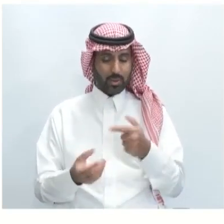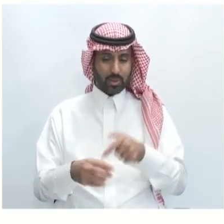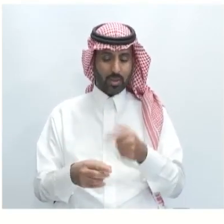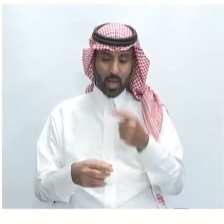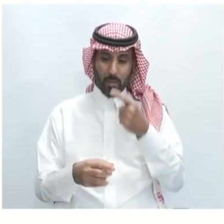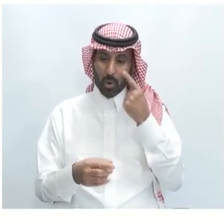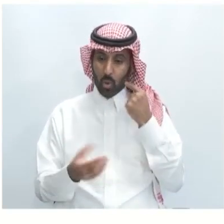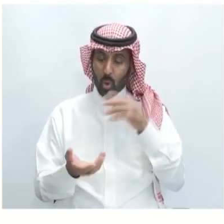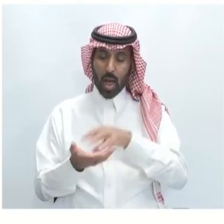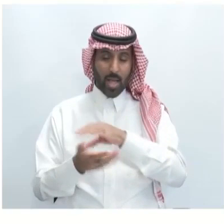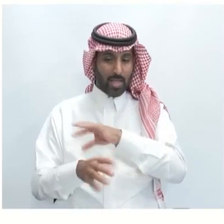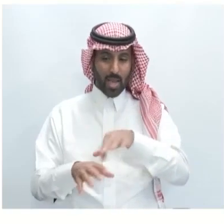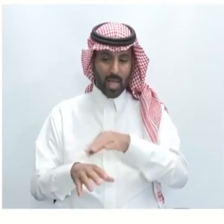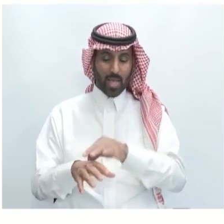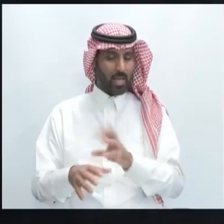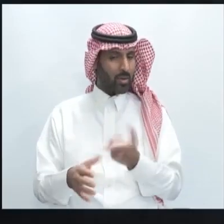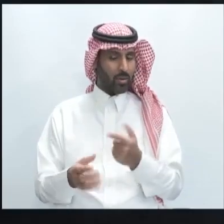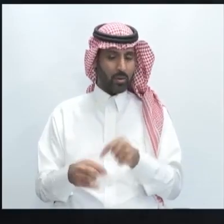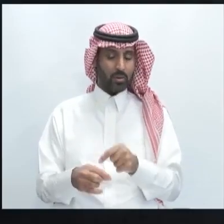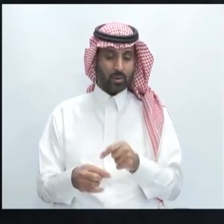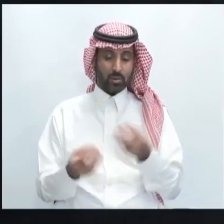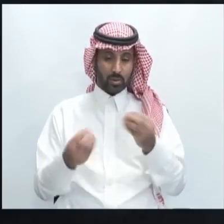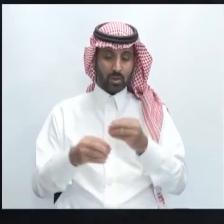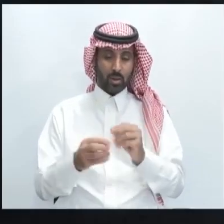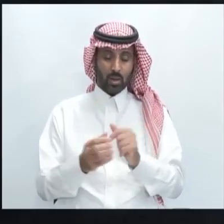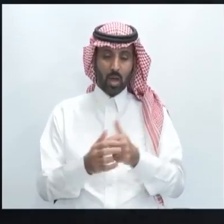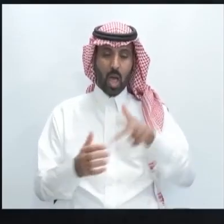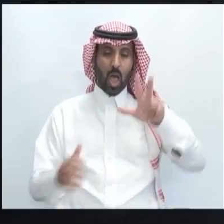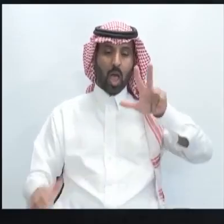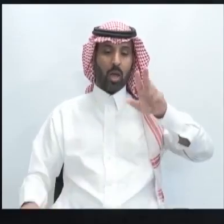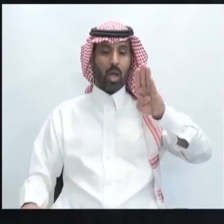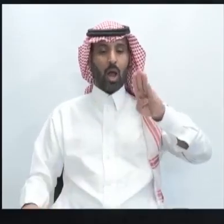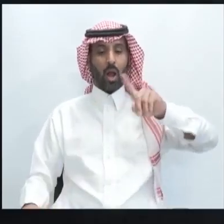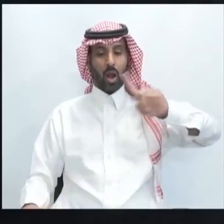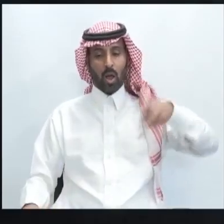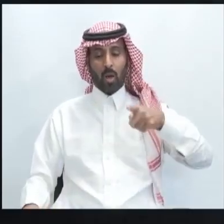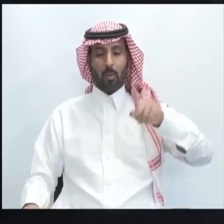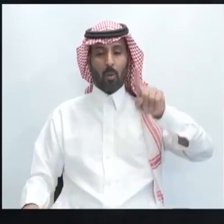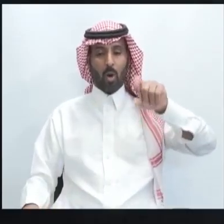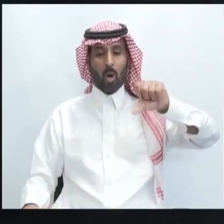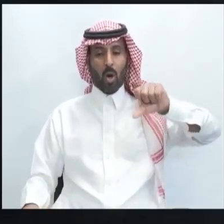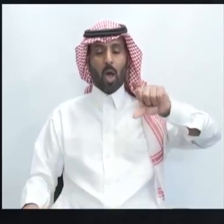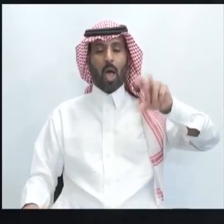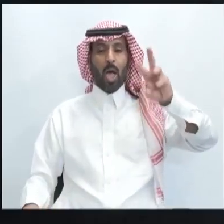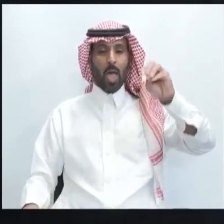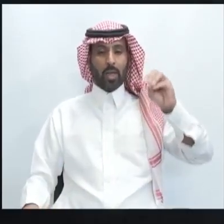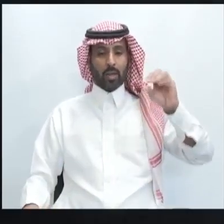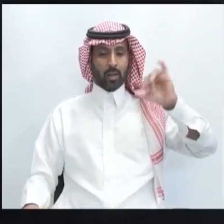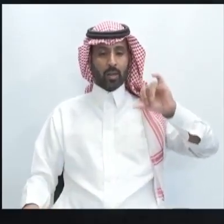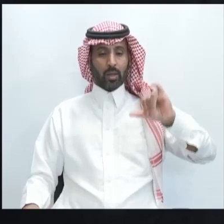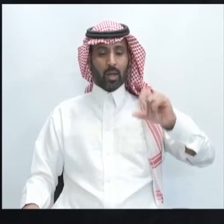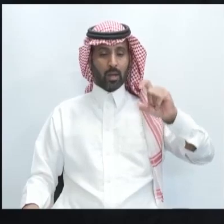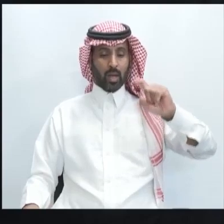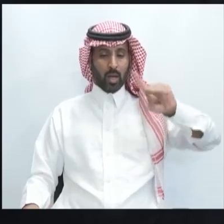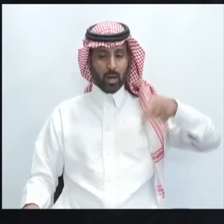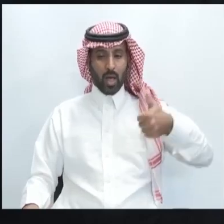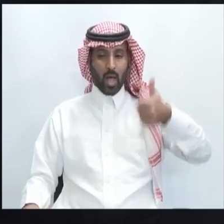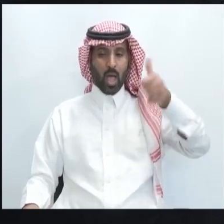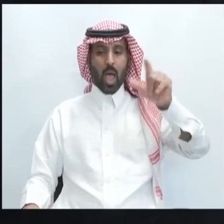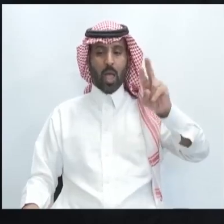الحيه اذا هي تحتوي على الكربون هيدراك تحتوي على الكربوهيدرات وهي مصدر